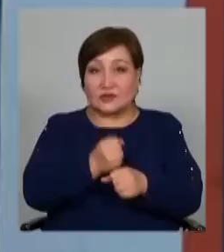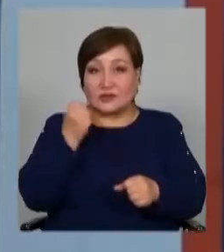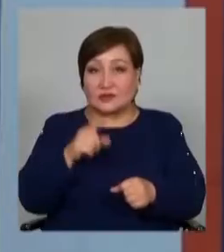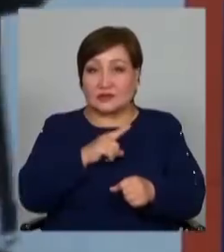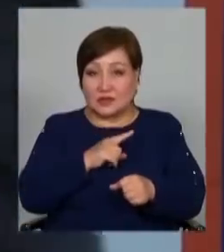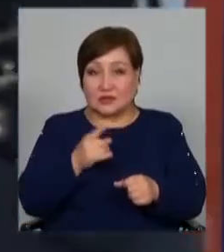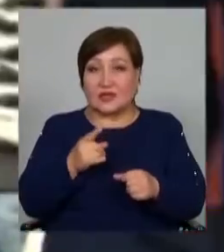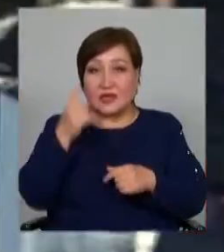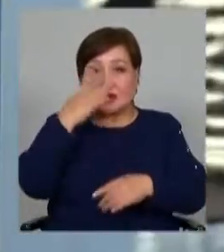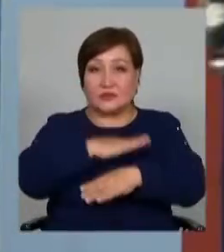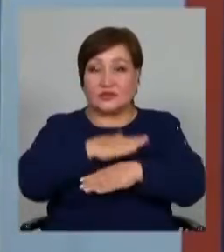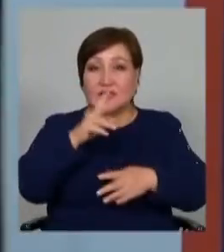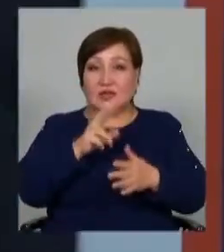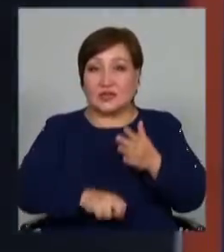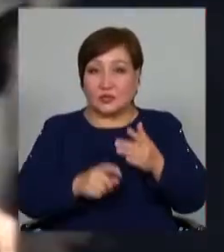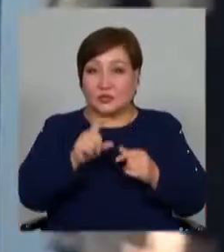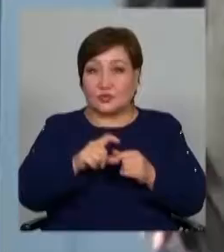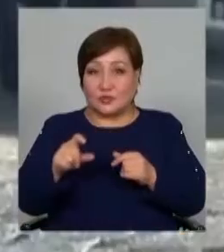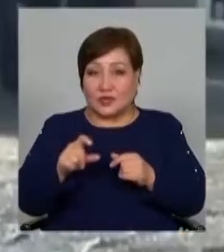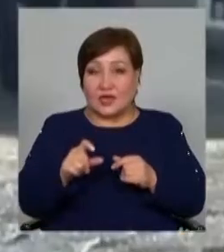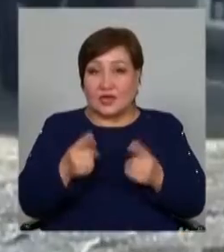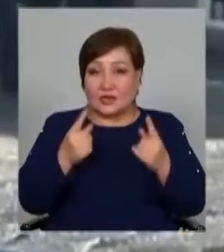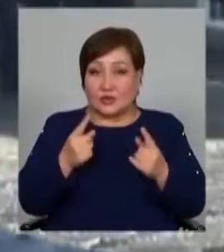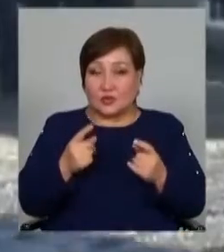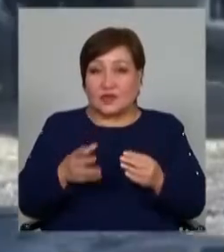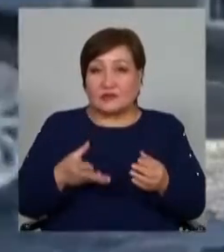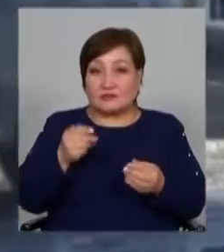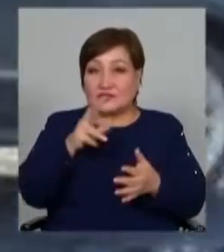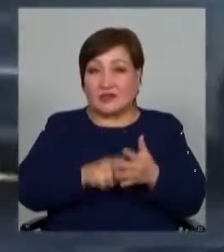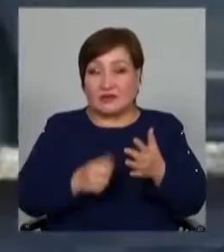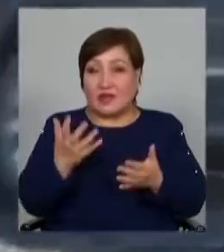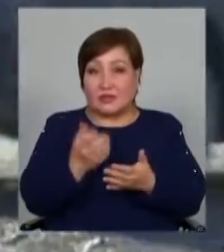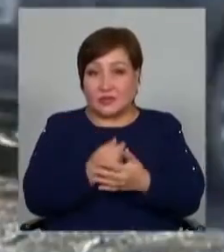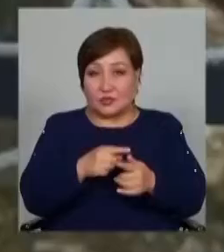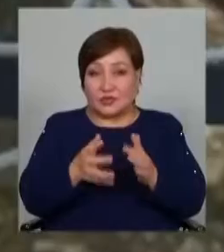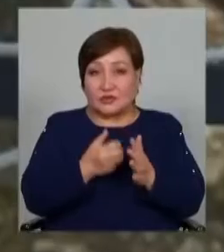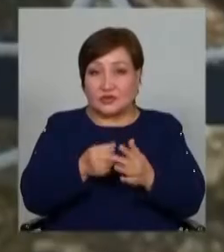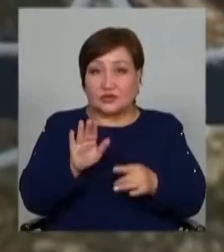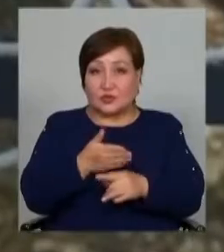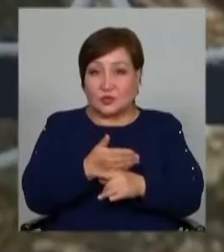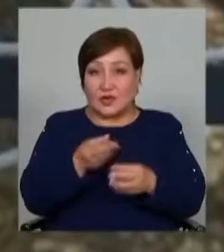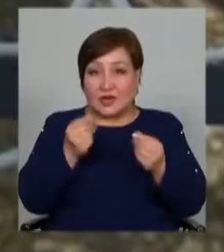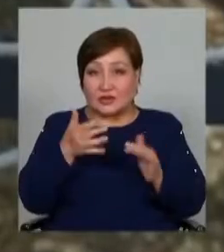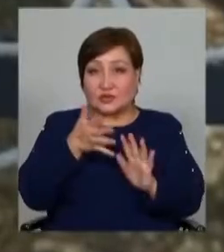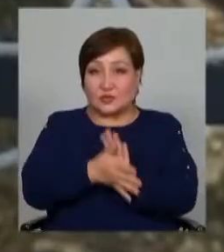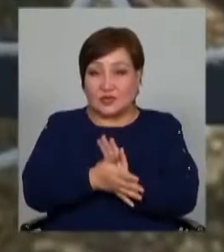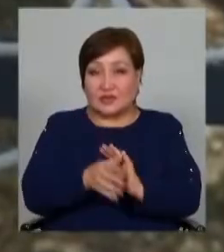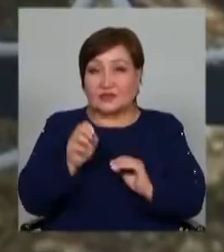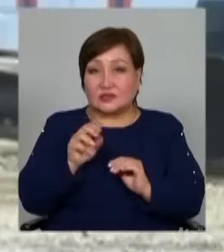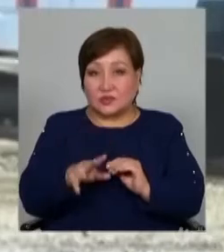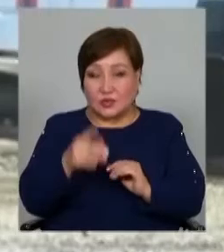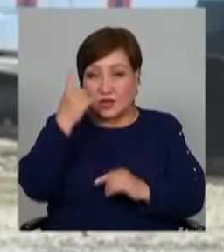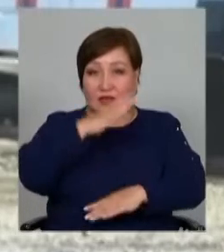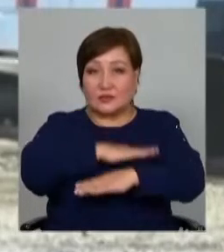айыппұлдар тексерілетін субъектілерге елеулі ауыртпалық салмайды. Іс жүзінде анықталған кемшіліктерді жоюға қаржы жұмсағаннан гөрі